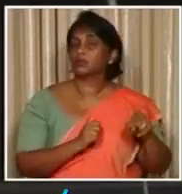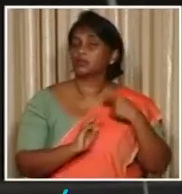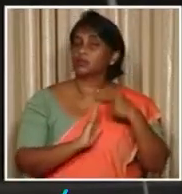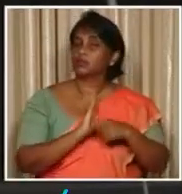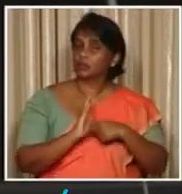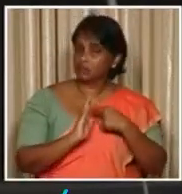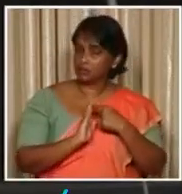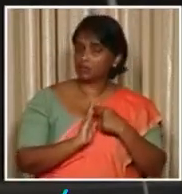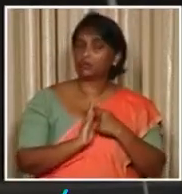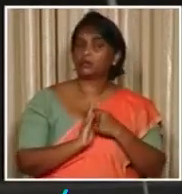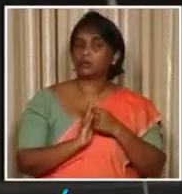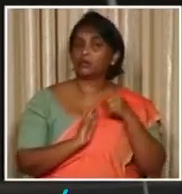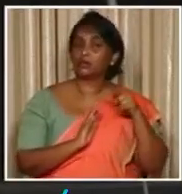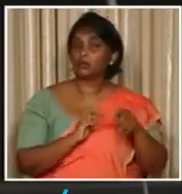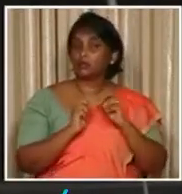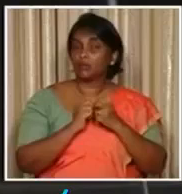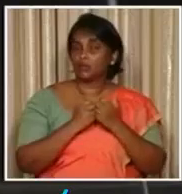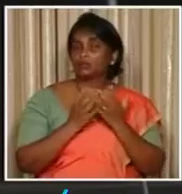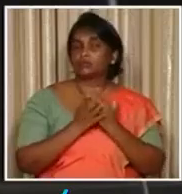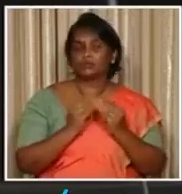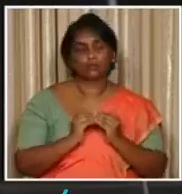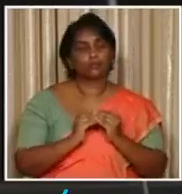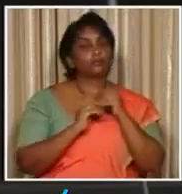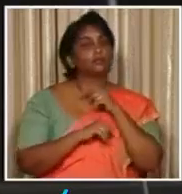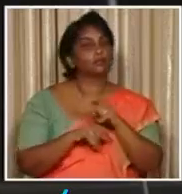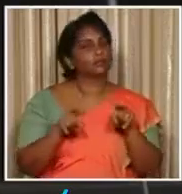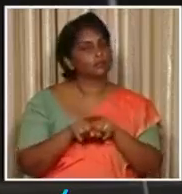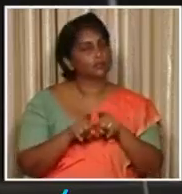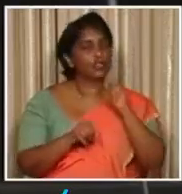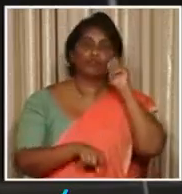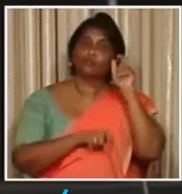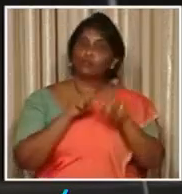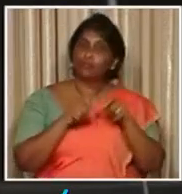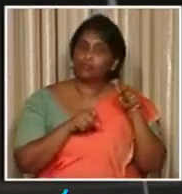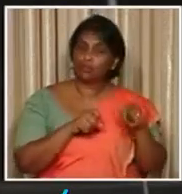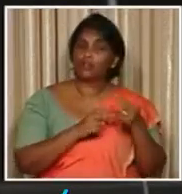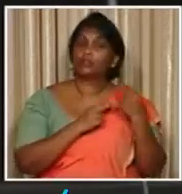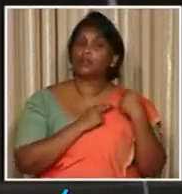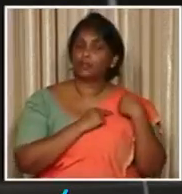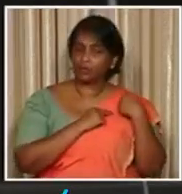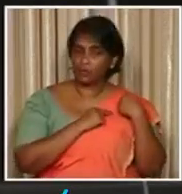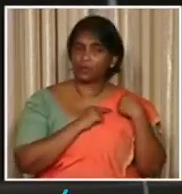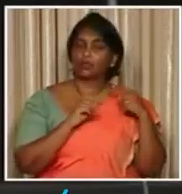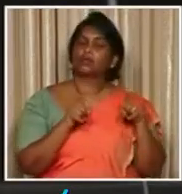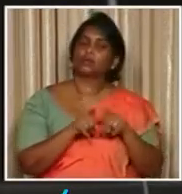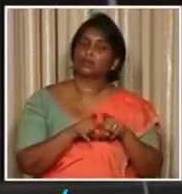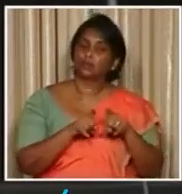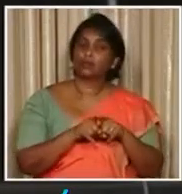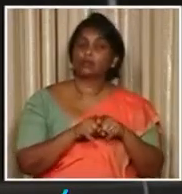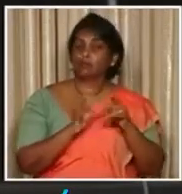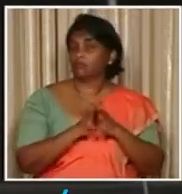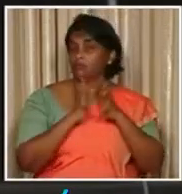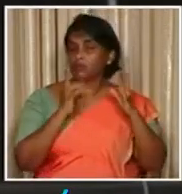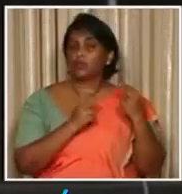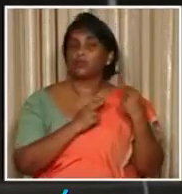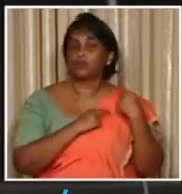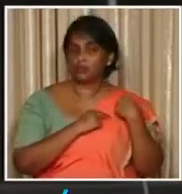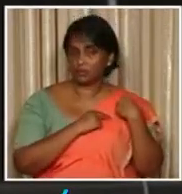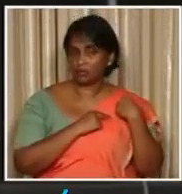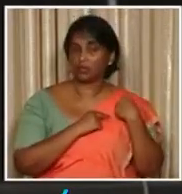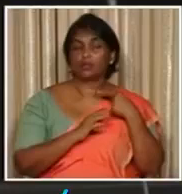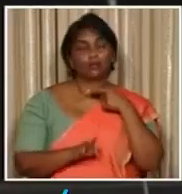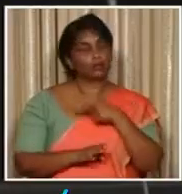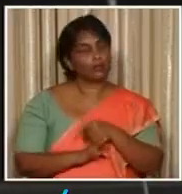රටේ මේ තත්වයෙන් ගොඩ එන්න. එහෙනම් ජනතාවට වක්කීමක් තියෙනවා. ඒ වගේම ඊටත් වඩා වක්කීමක් තියෙනවා